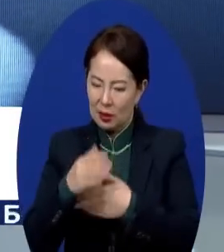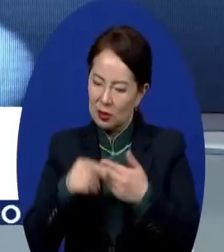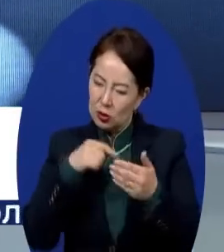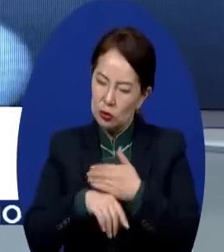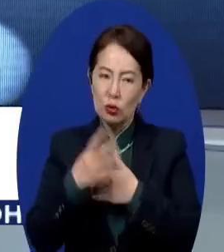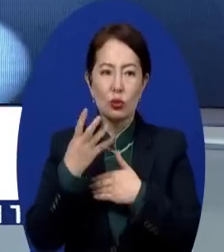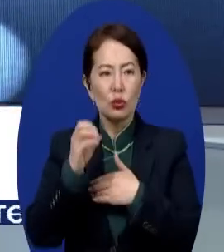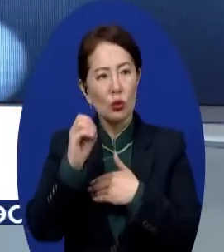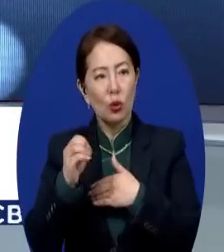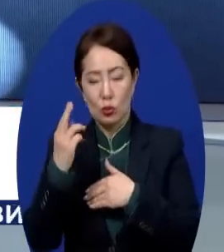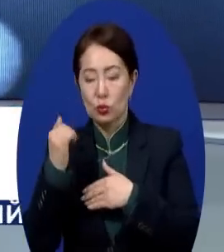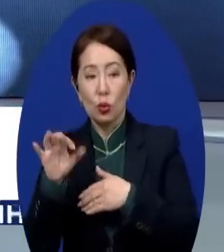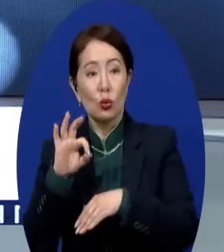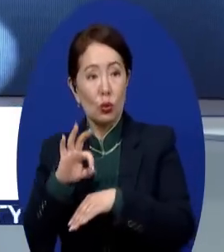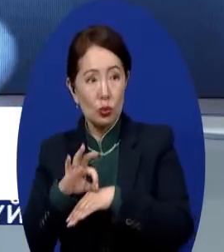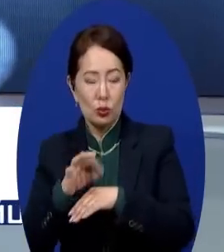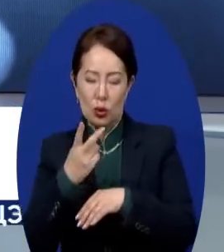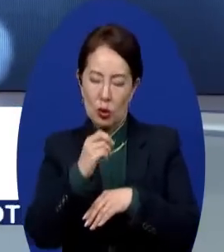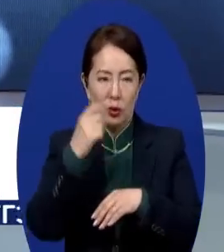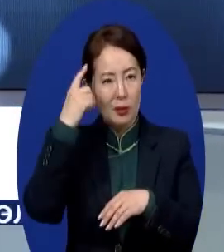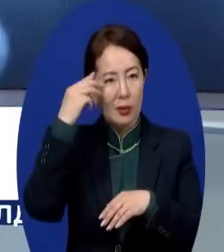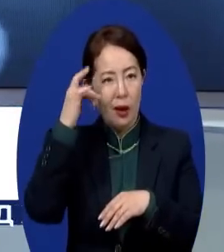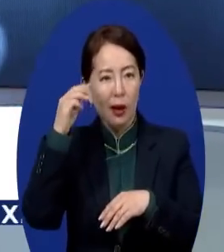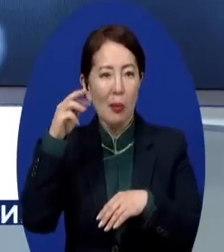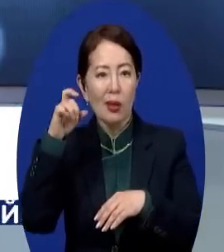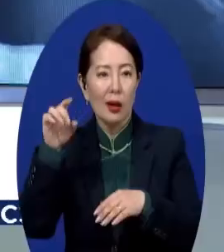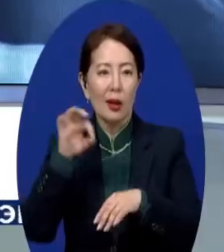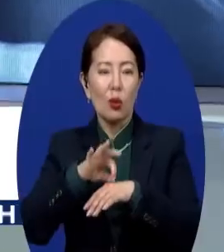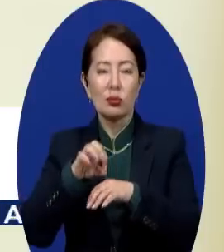хор тавдар байсан бол 20 орчим хувь нь тарих мэдрэлийн хавдар байжээ.